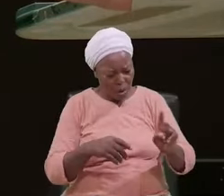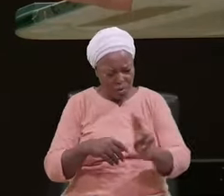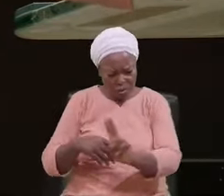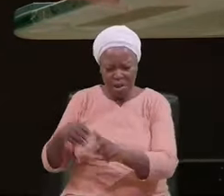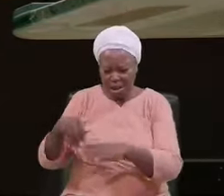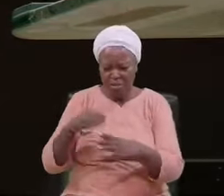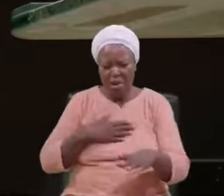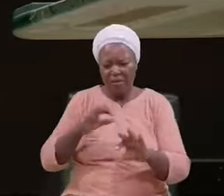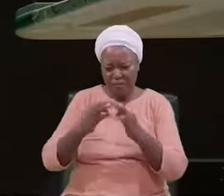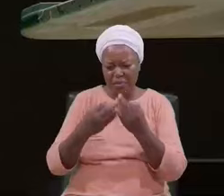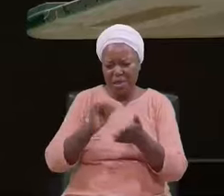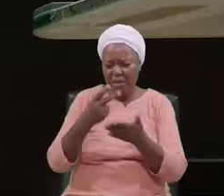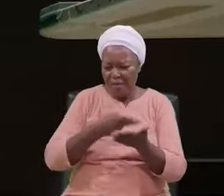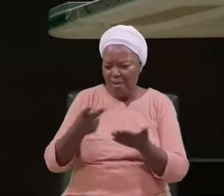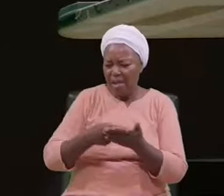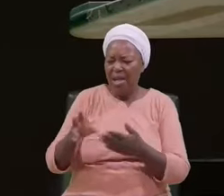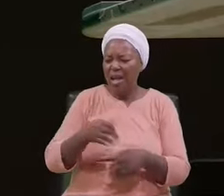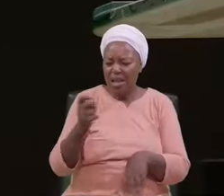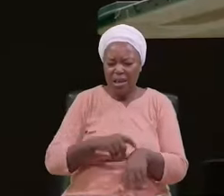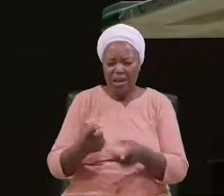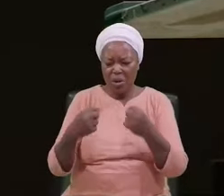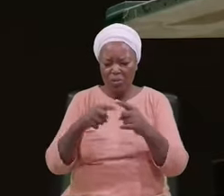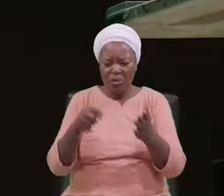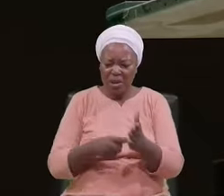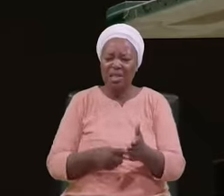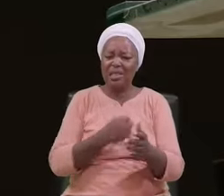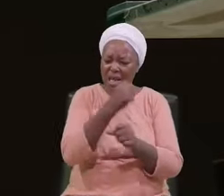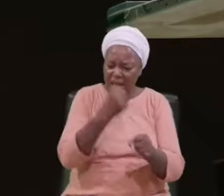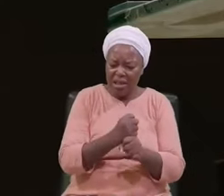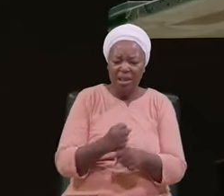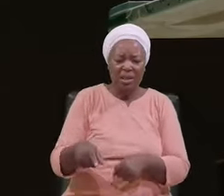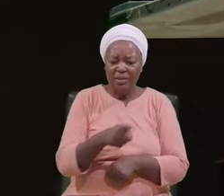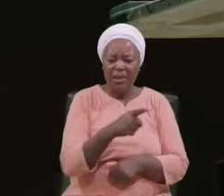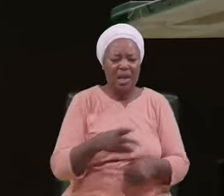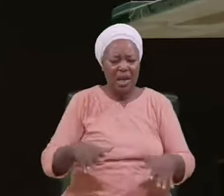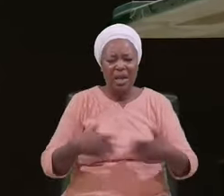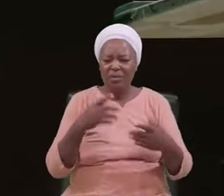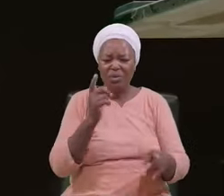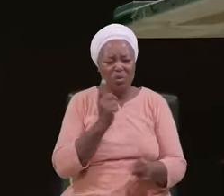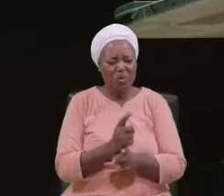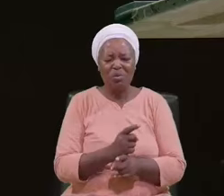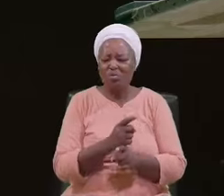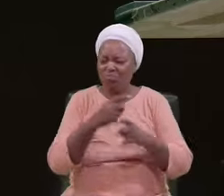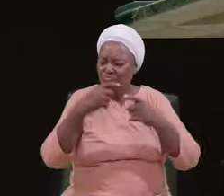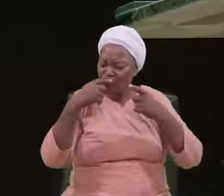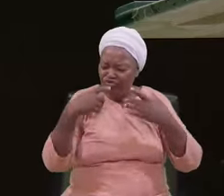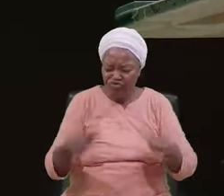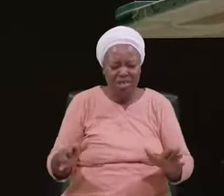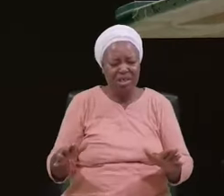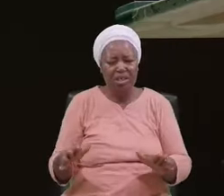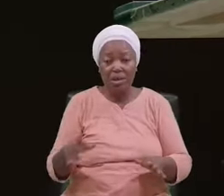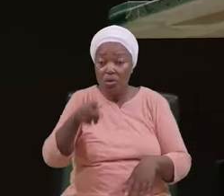Si on parvient à cette étape de la vie, c'est ainsi qu'on meurt. Vous